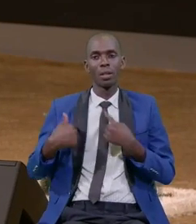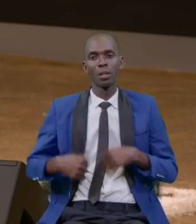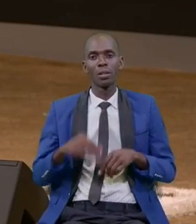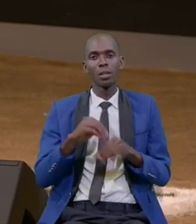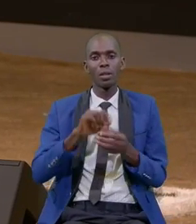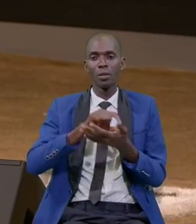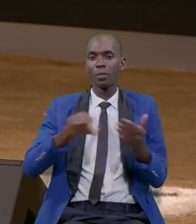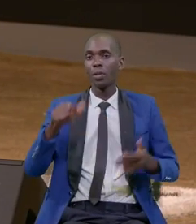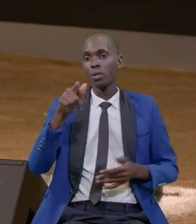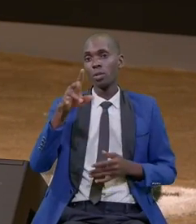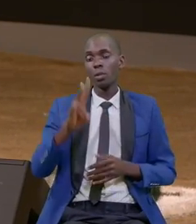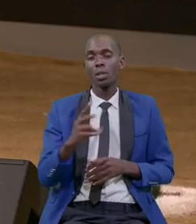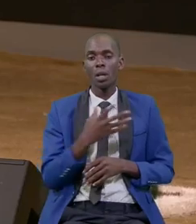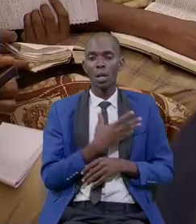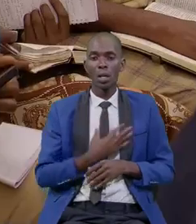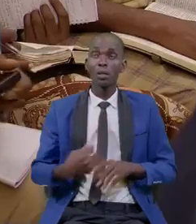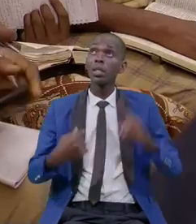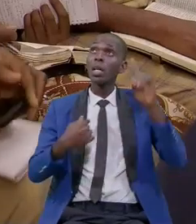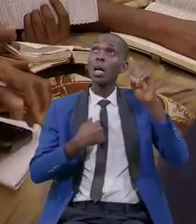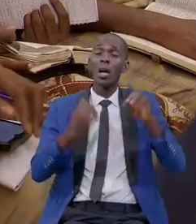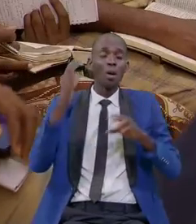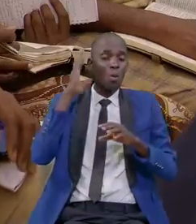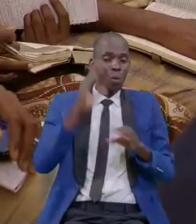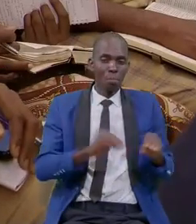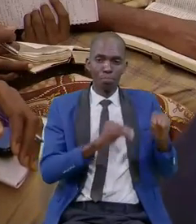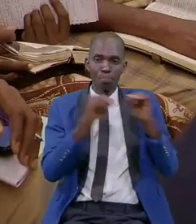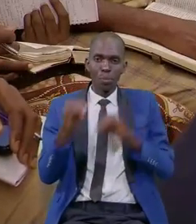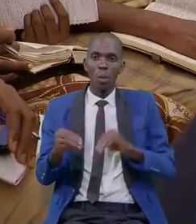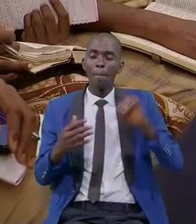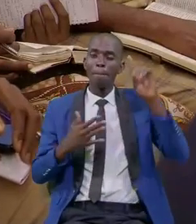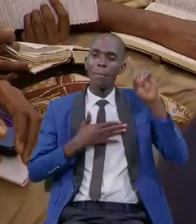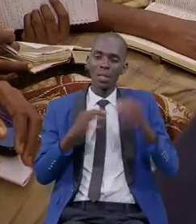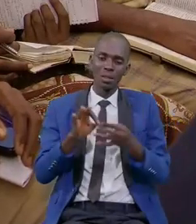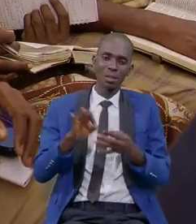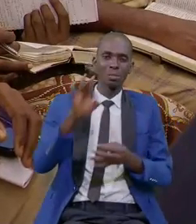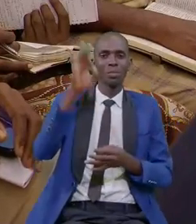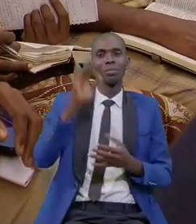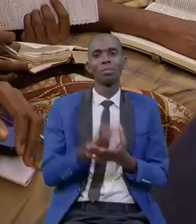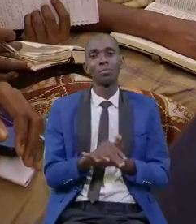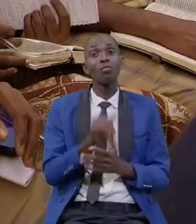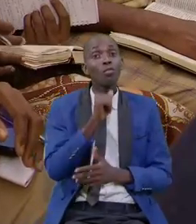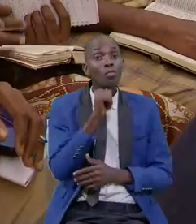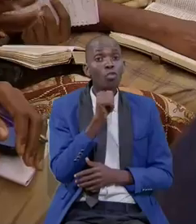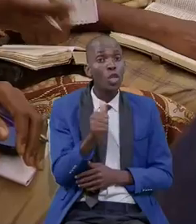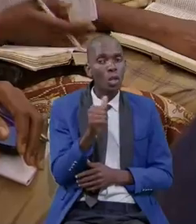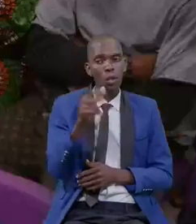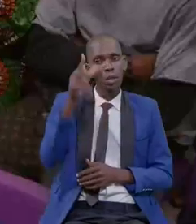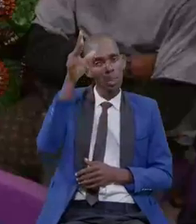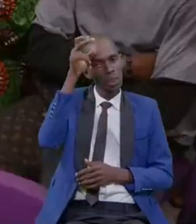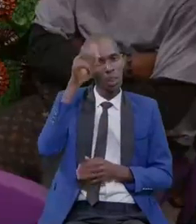27 dit, je mettrai mon esprit en vous. Pas l'esprit de Satan,